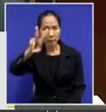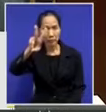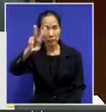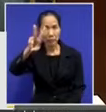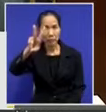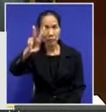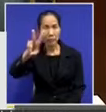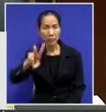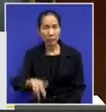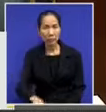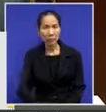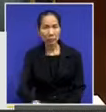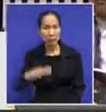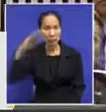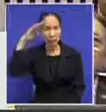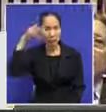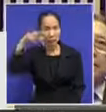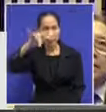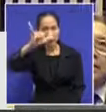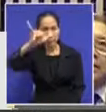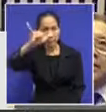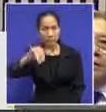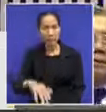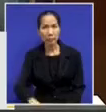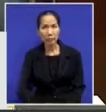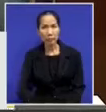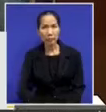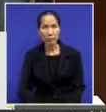ธนบุญชัย พลเอกประยุทธ์จันทร์โอชาครับ